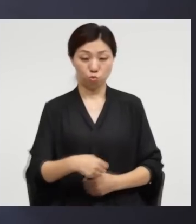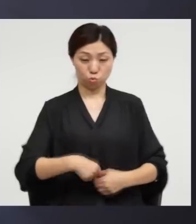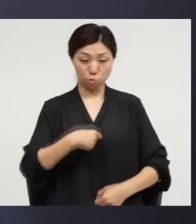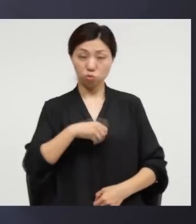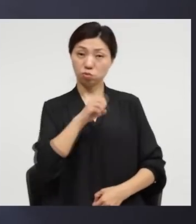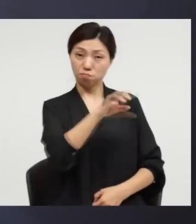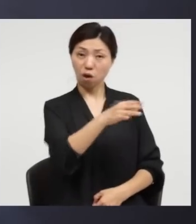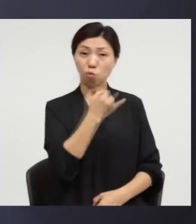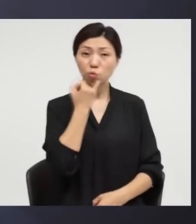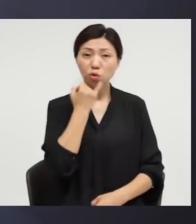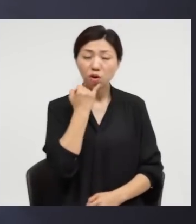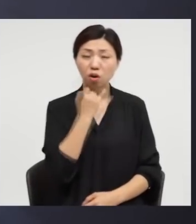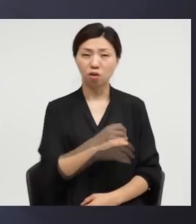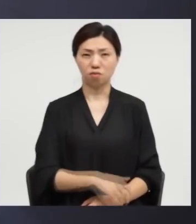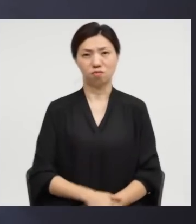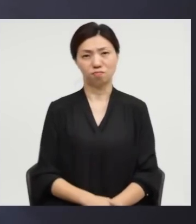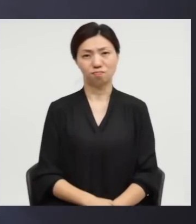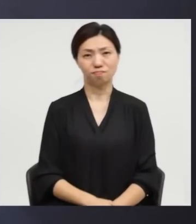되지.